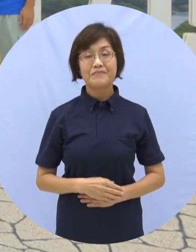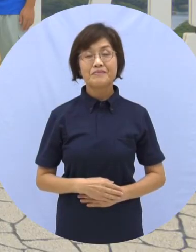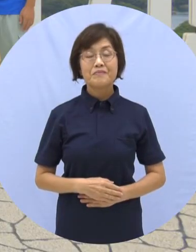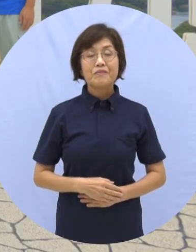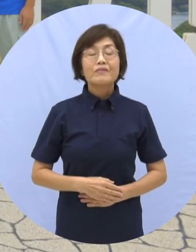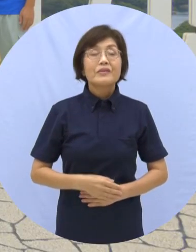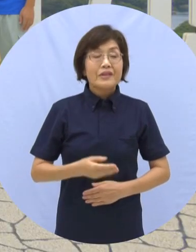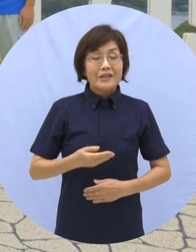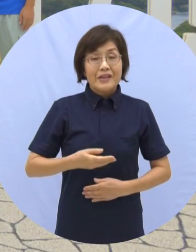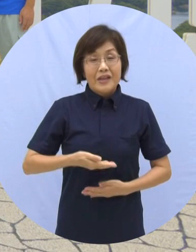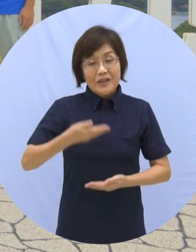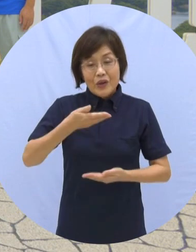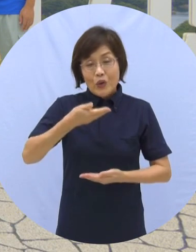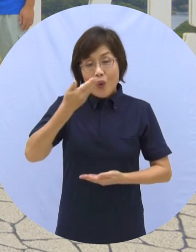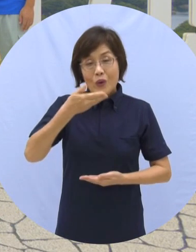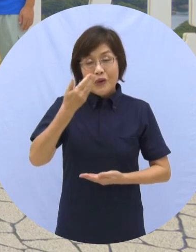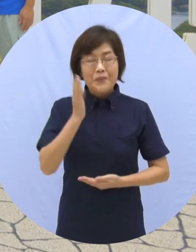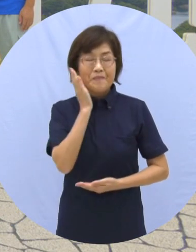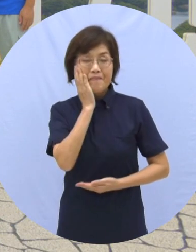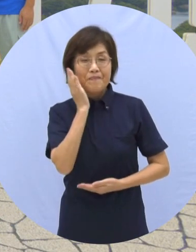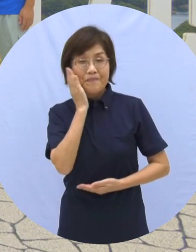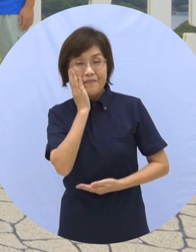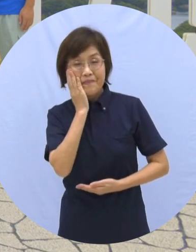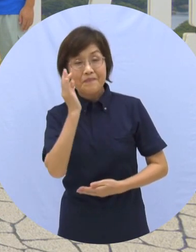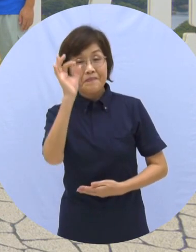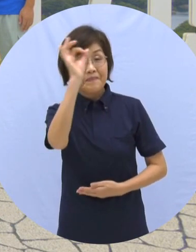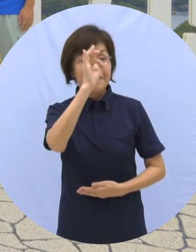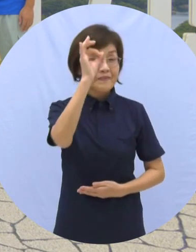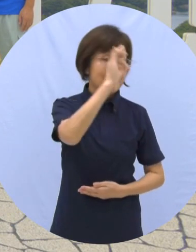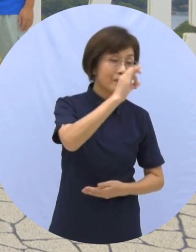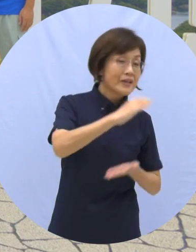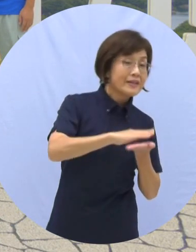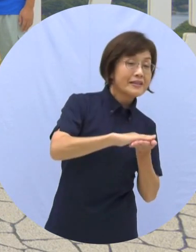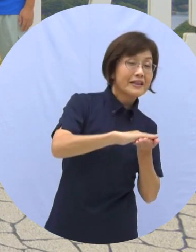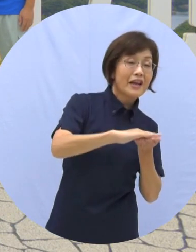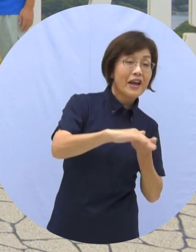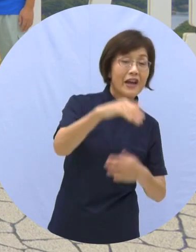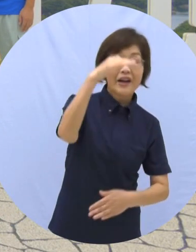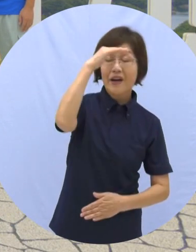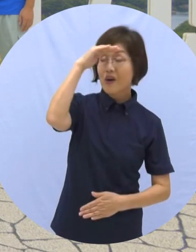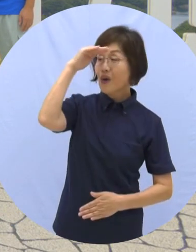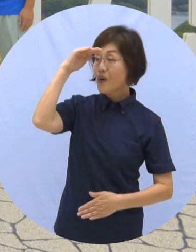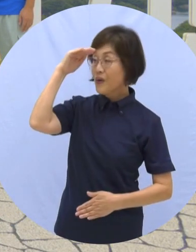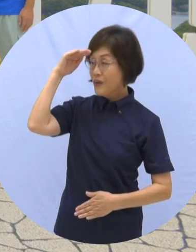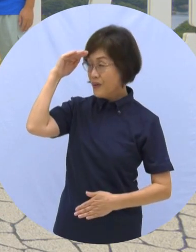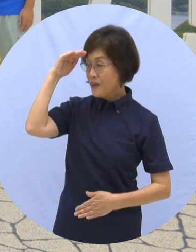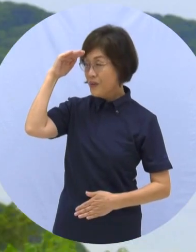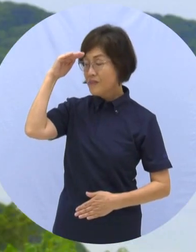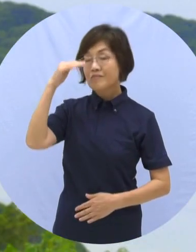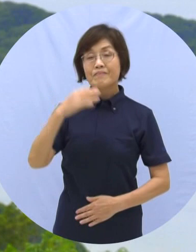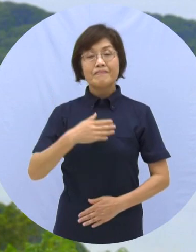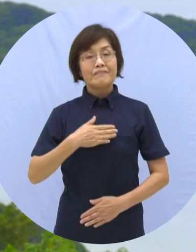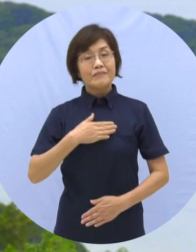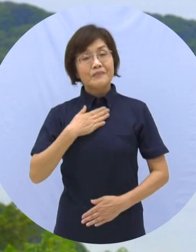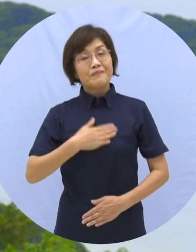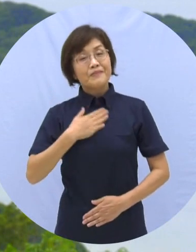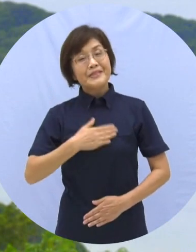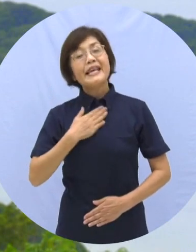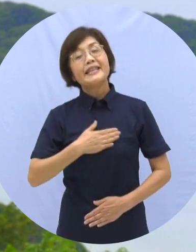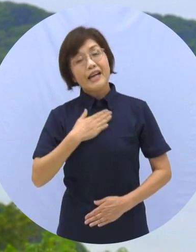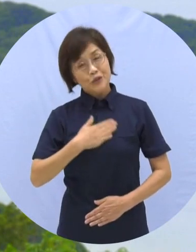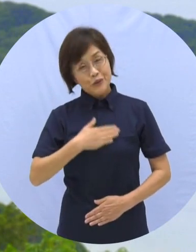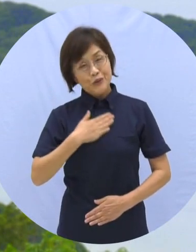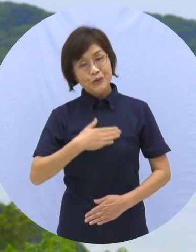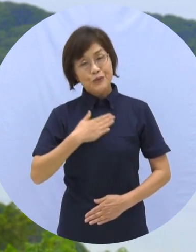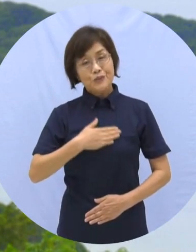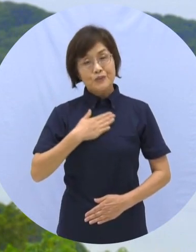おいしいものを味わいながら九十九島の美しい景色をさまざまな角度から眺める、とても贅沢な